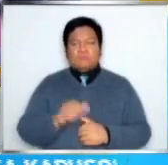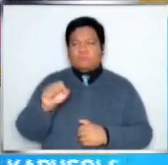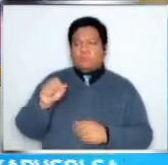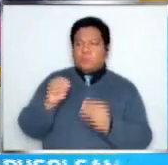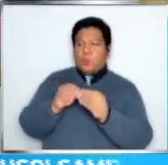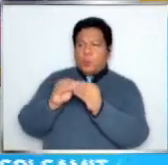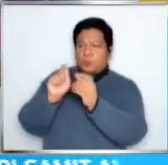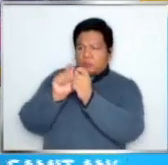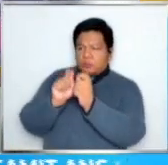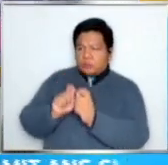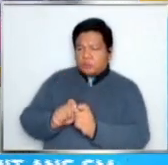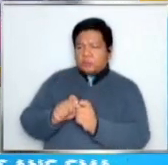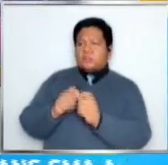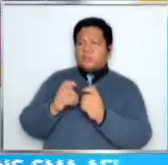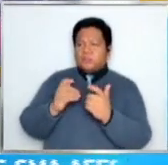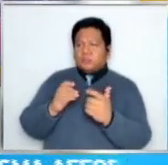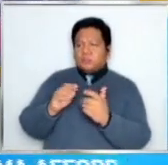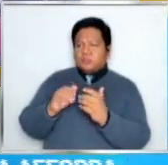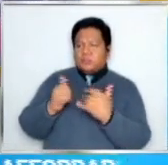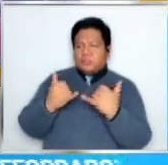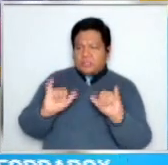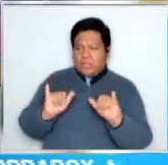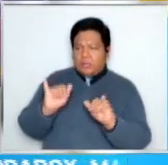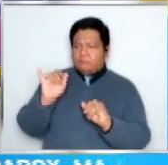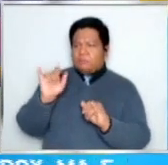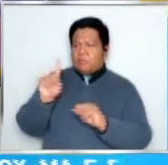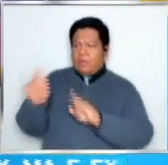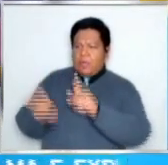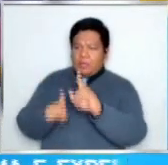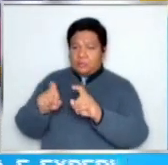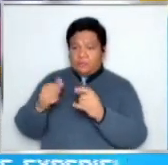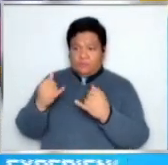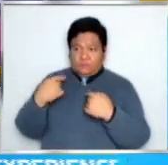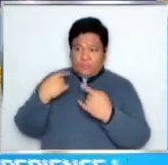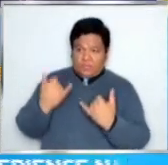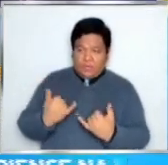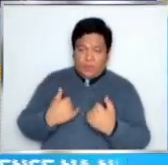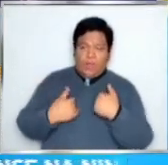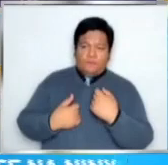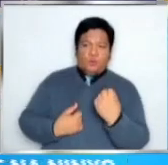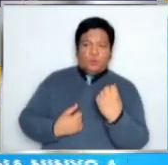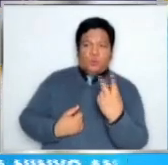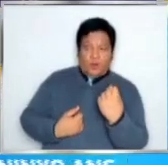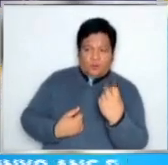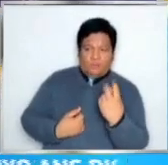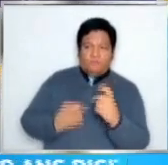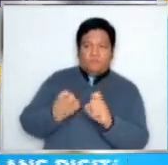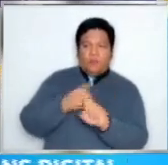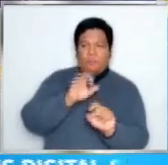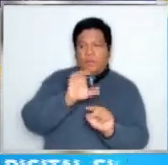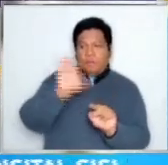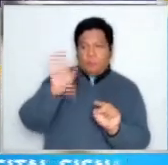Sir Rafi. At so far, ang hawak ko pa lang ay yung 12 na mga mangingisda. Yun pong mga